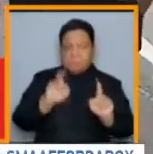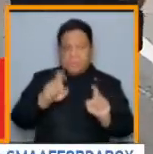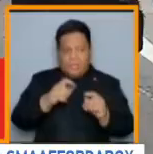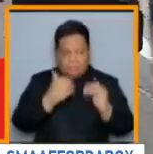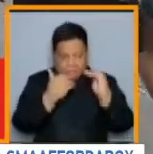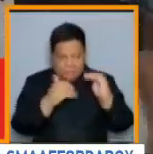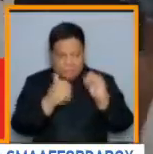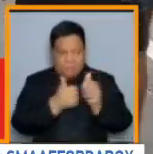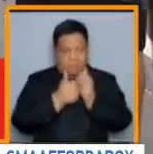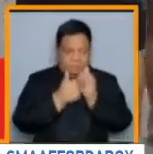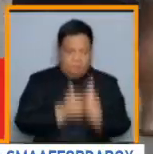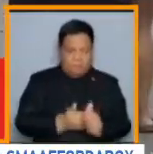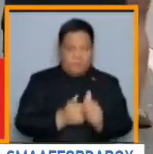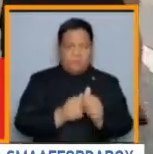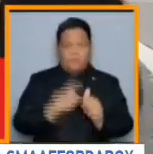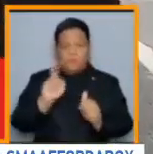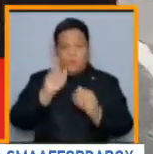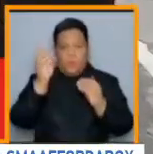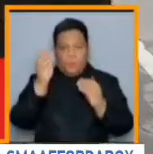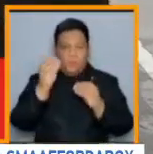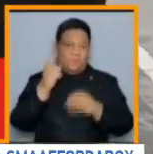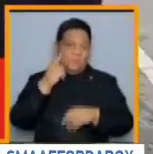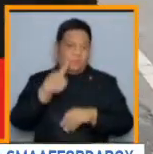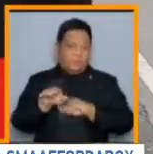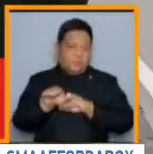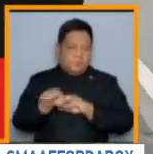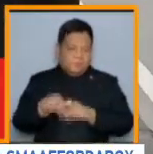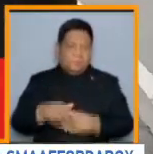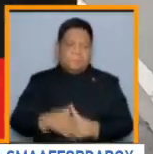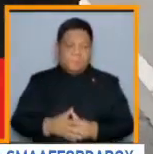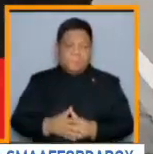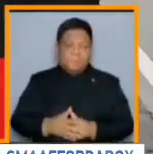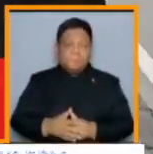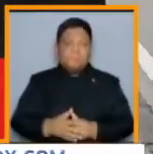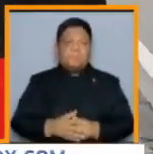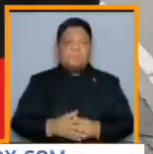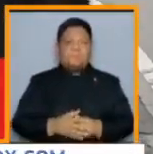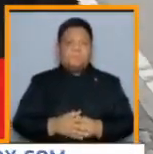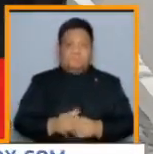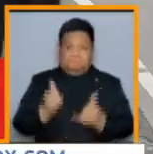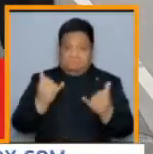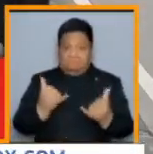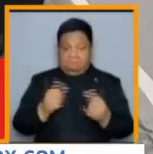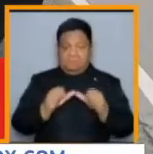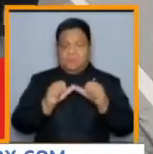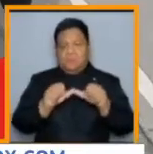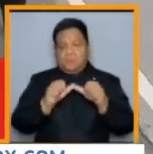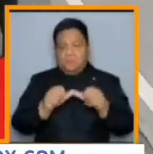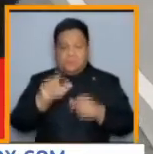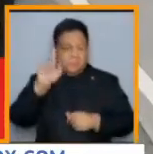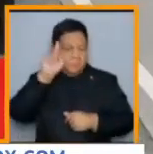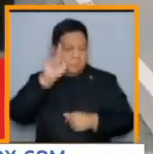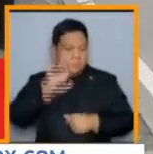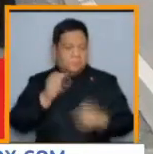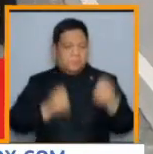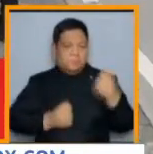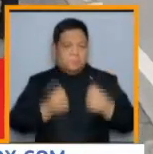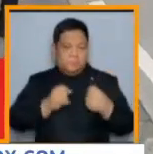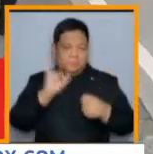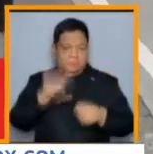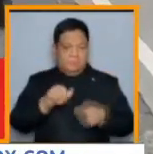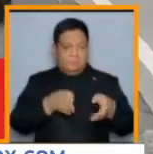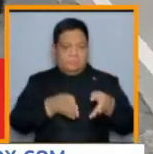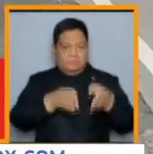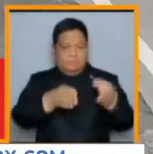traffic rules. So sa mga sandali pong ito, tuloy-tuloy naman po ang daloy ng mga sasakyan dun sa kalsadang yan sa may